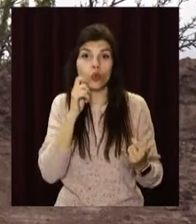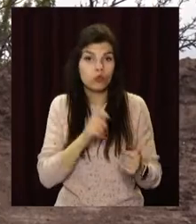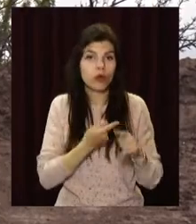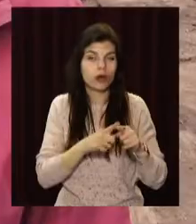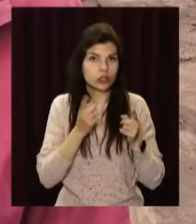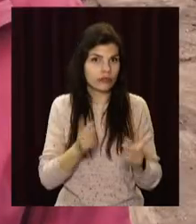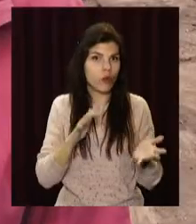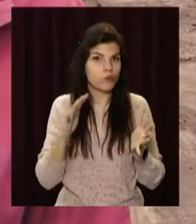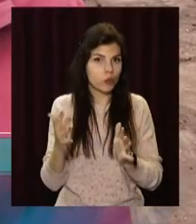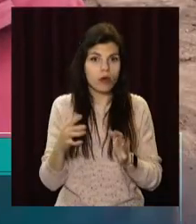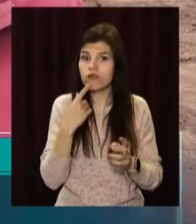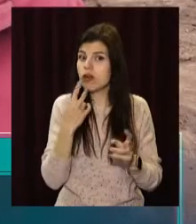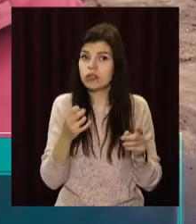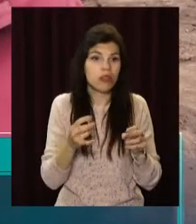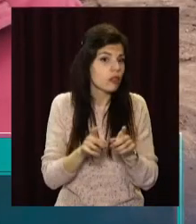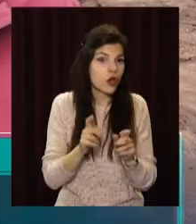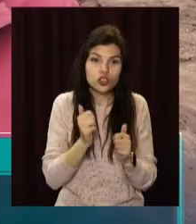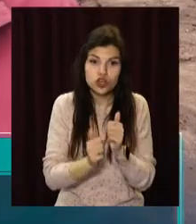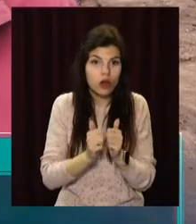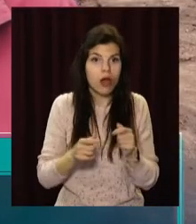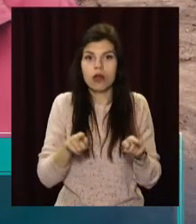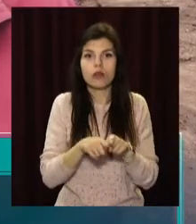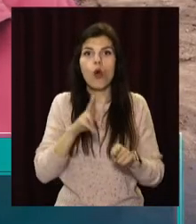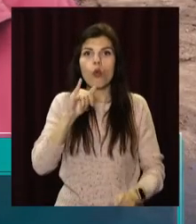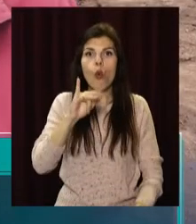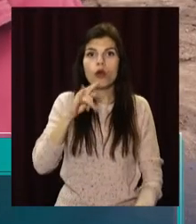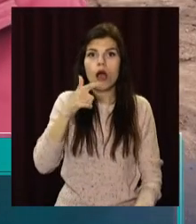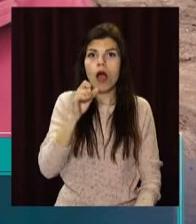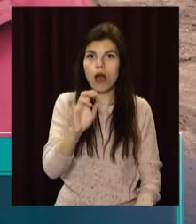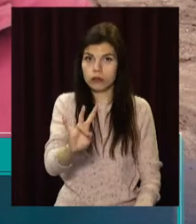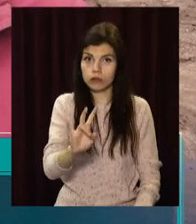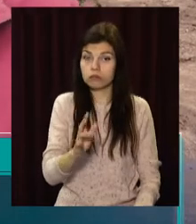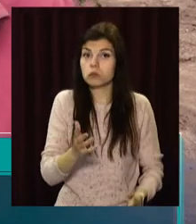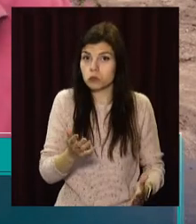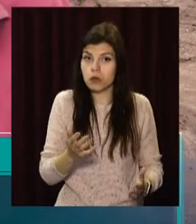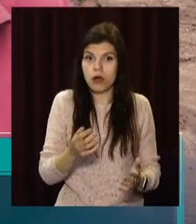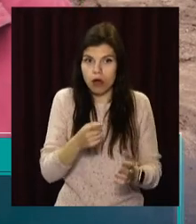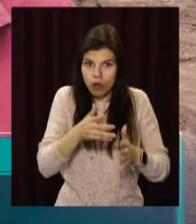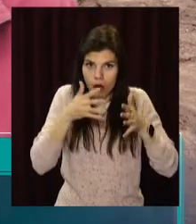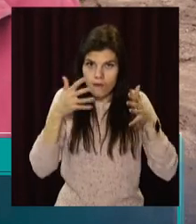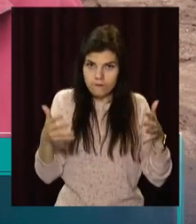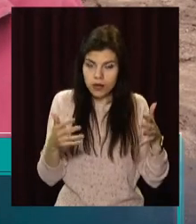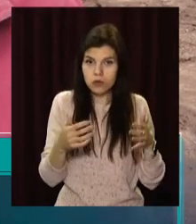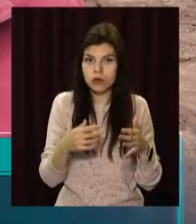дійсно подія. Не так часто і не такі великі кургани. Тому це, ну, такий об'єкт